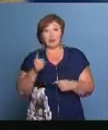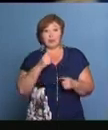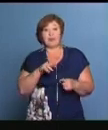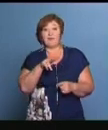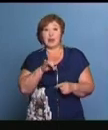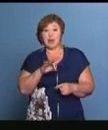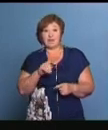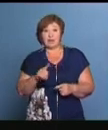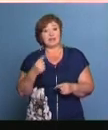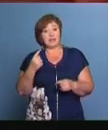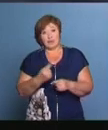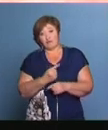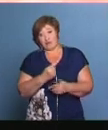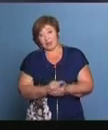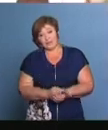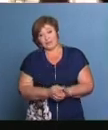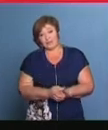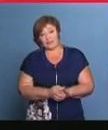в «Золотой маске» участвует впервые.